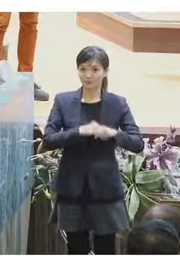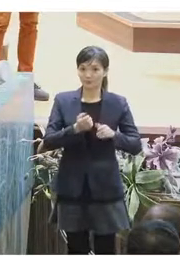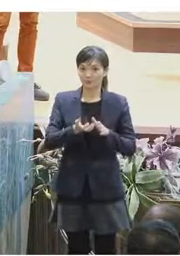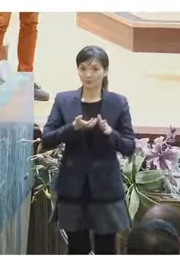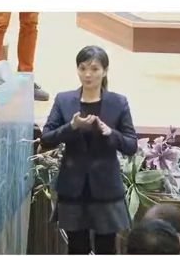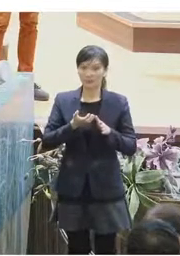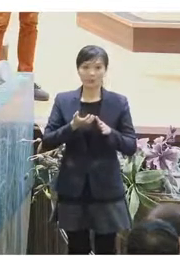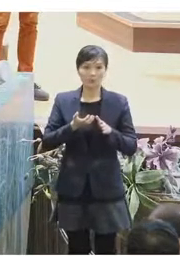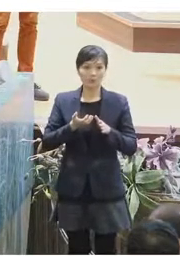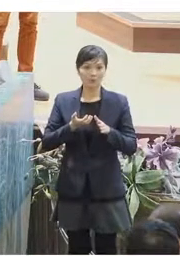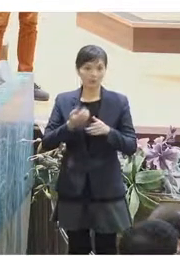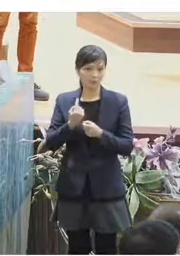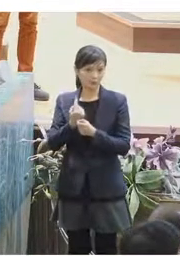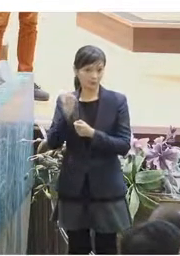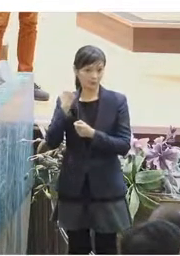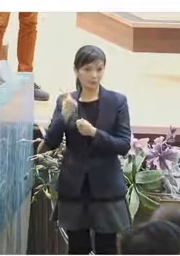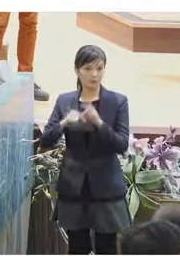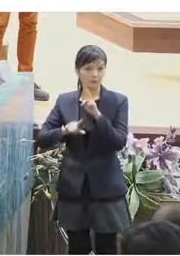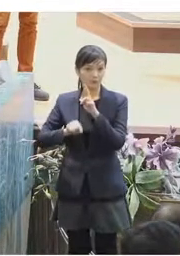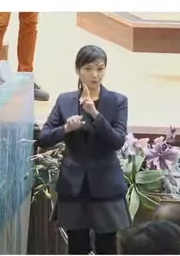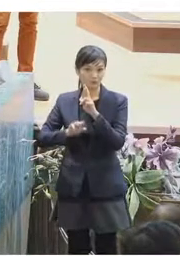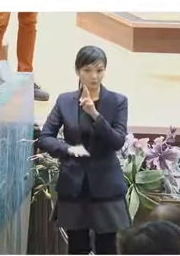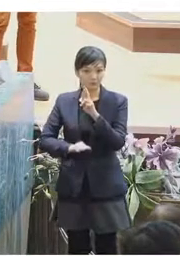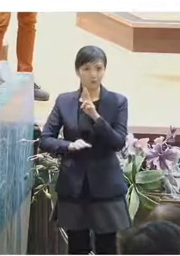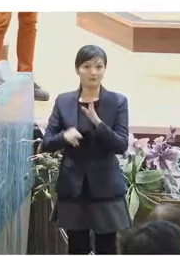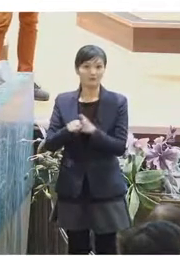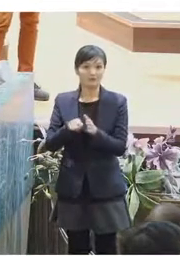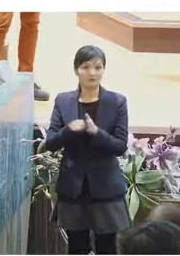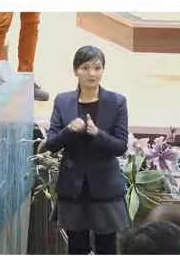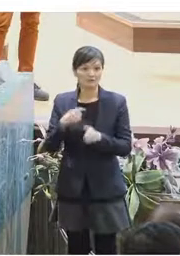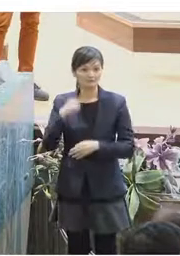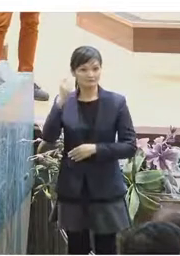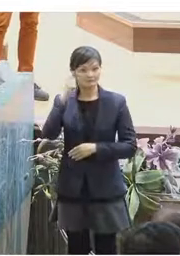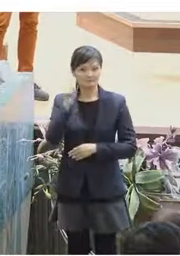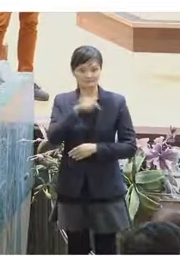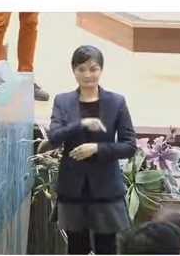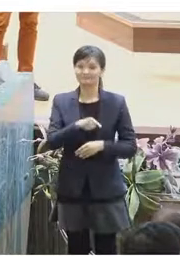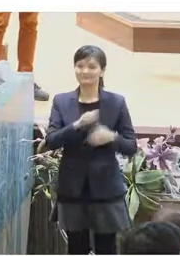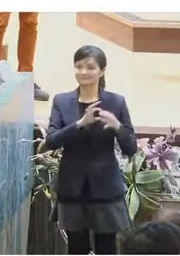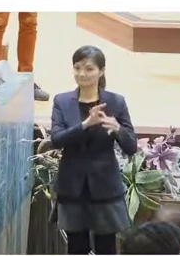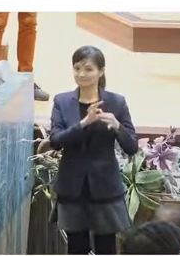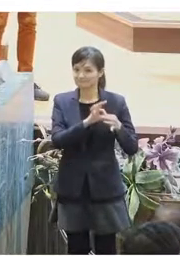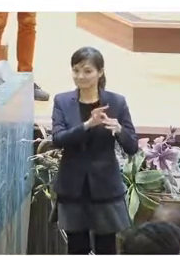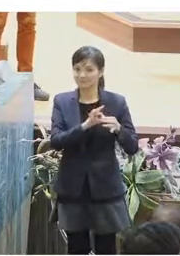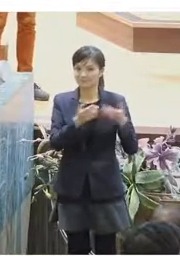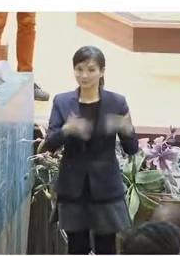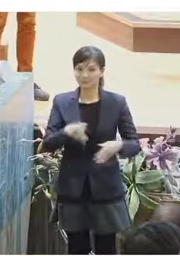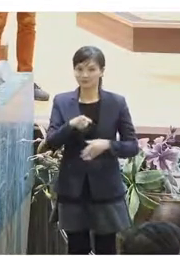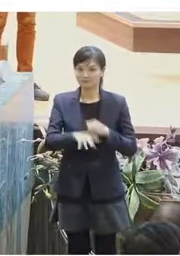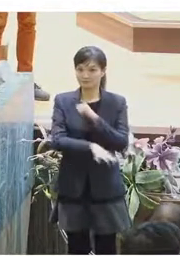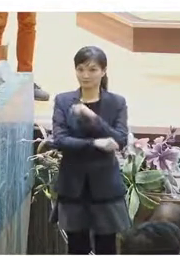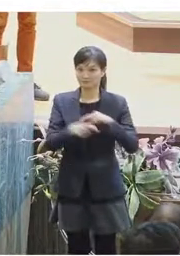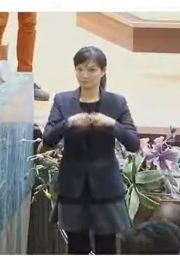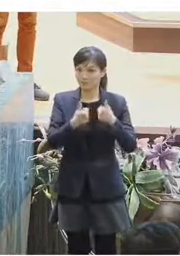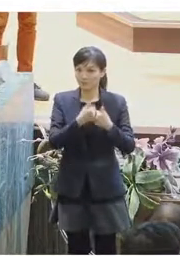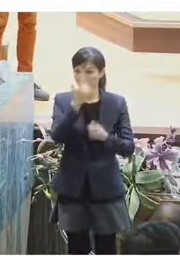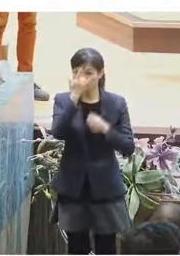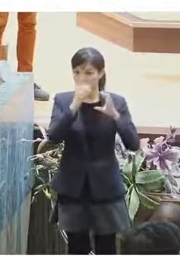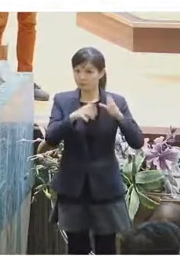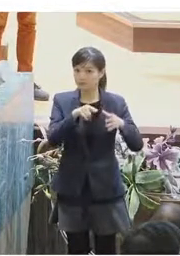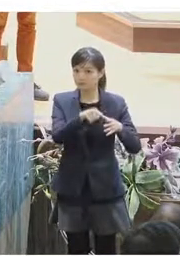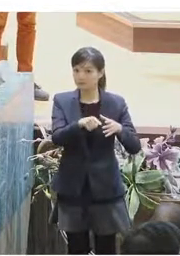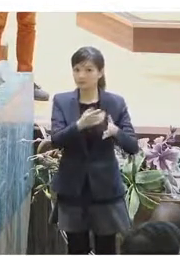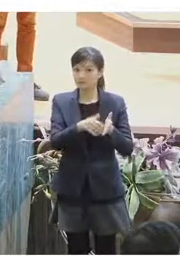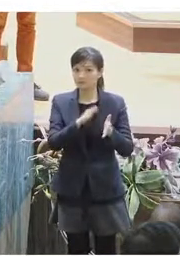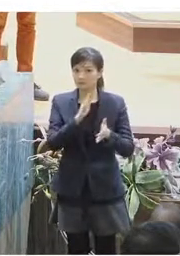在去年底的时候，我们就跟费特列脑曼基金会曾经联系过。那这个基金会在德国是基于民主